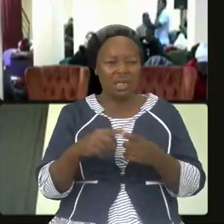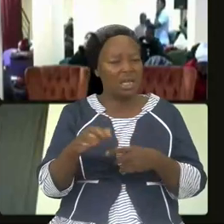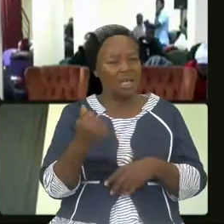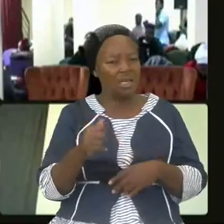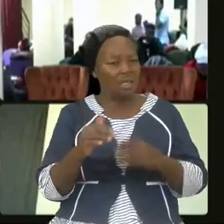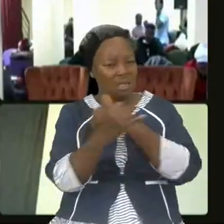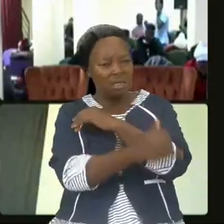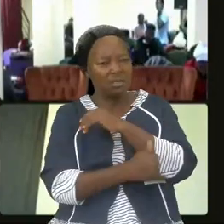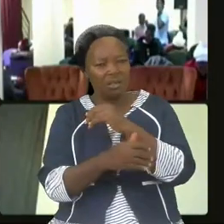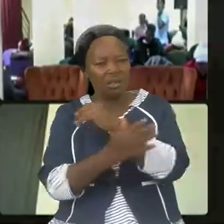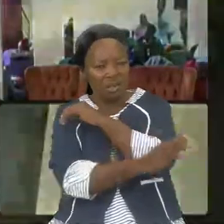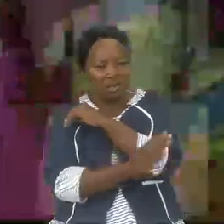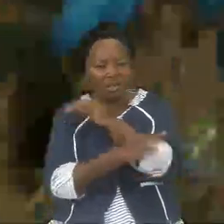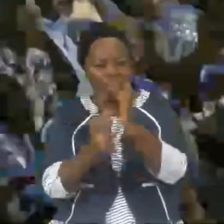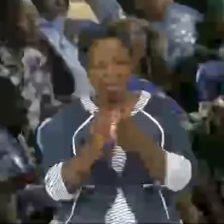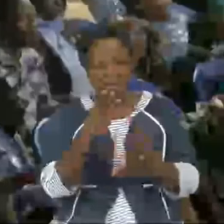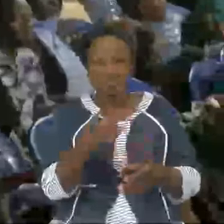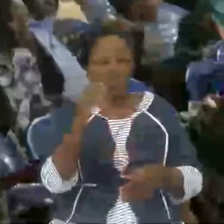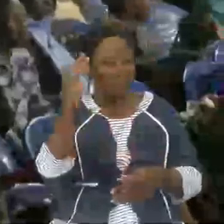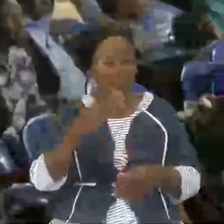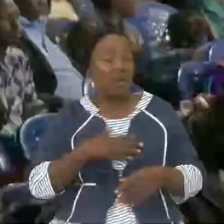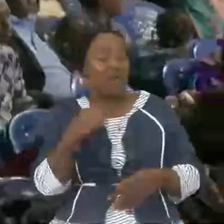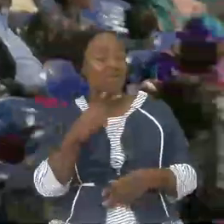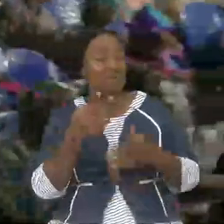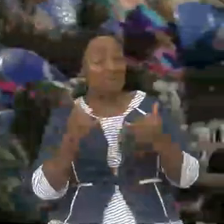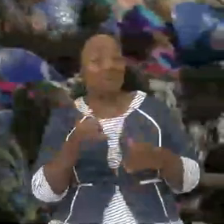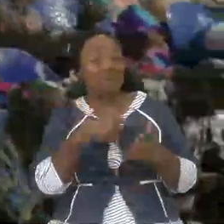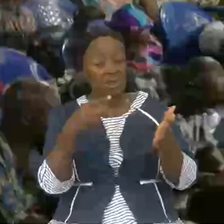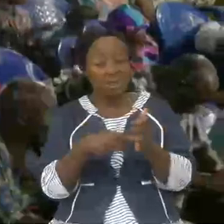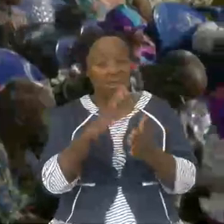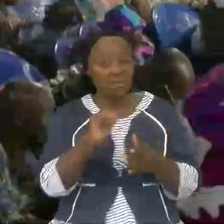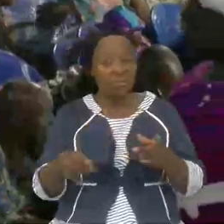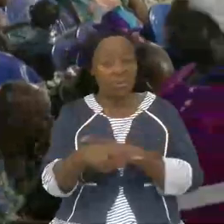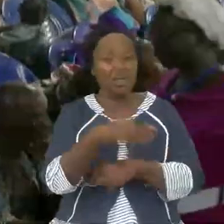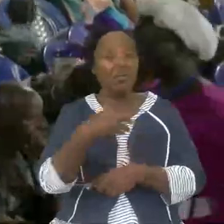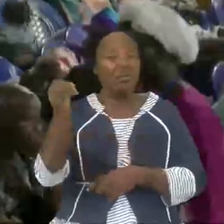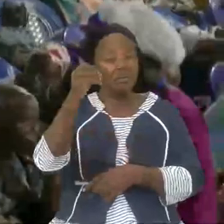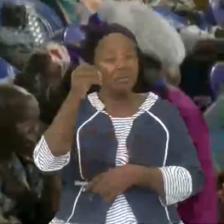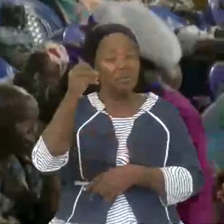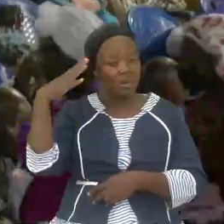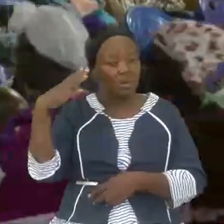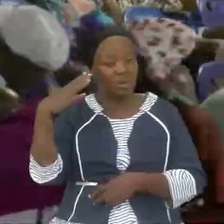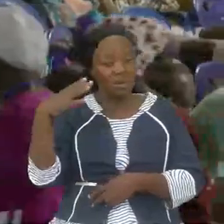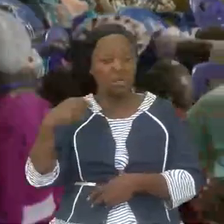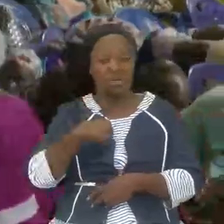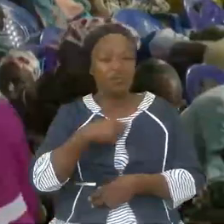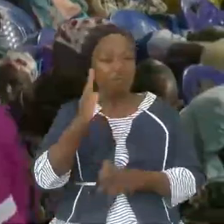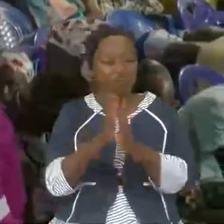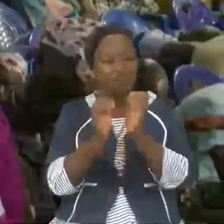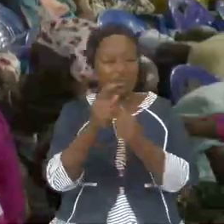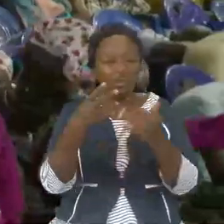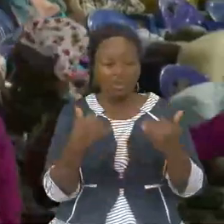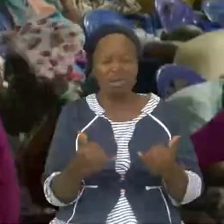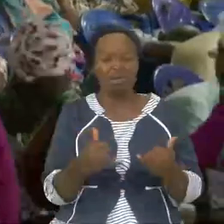pays où vous trouvez, et comme vous m'entendez maintenant, c'est le jour de la grâce. Je vais prier avec vous